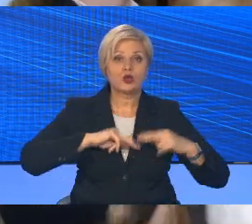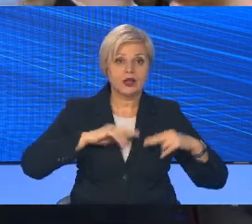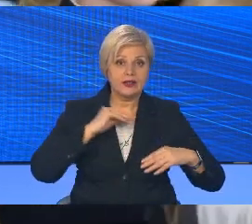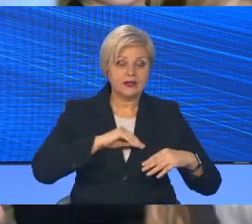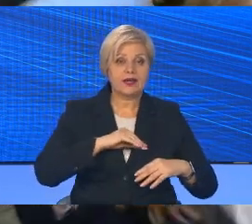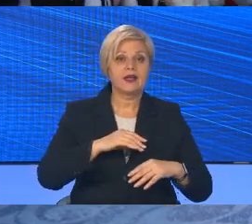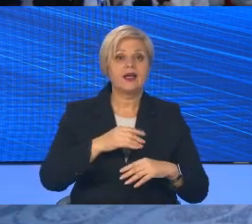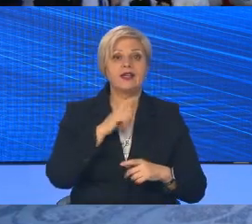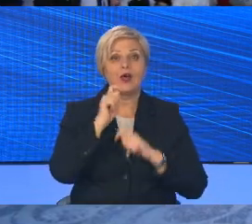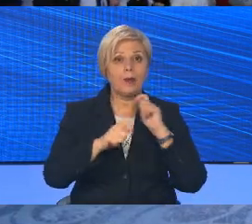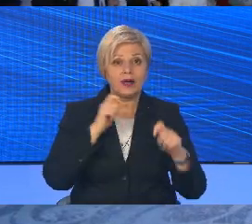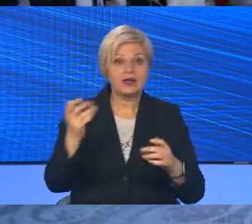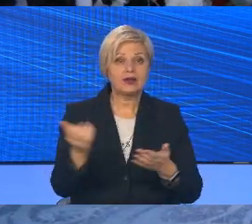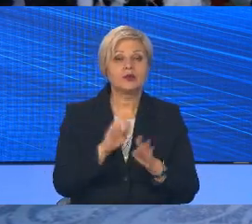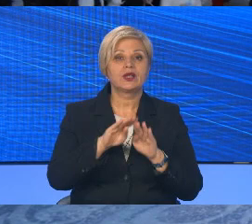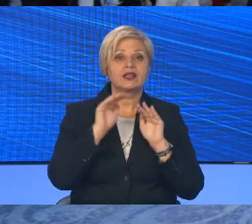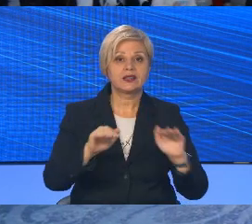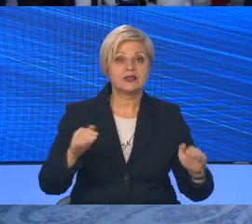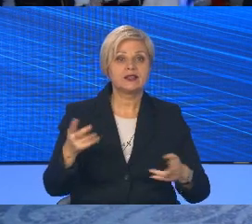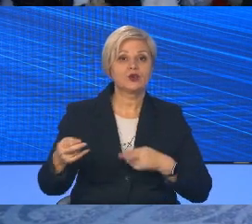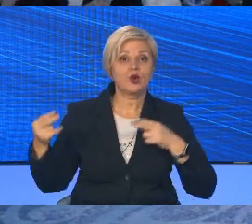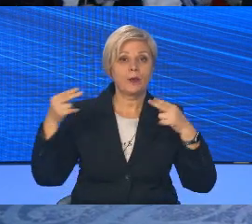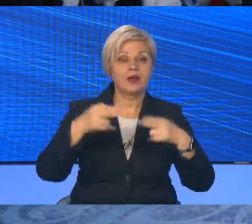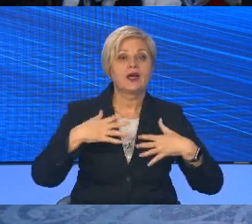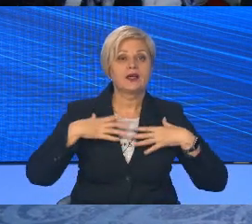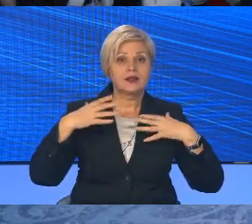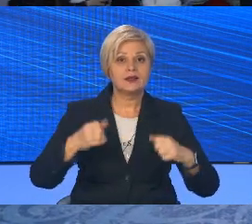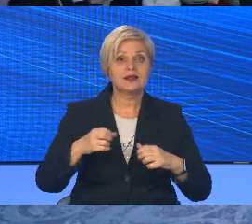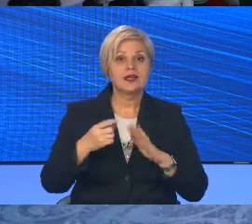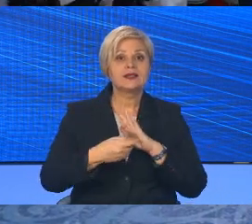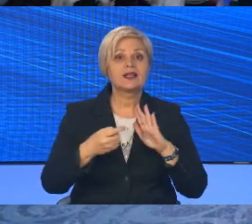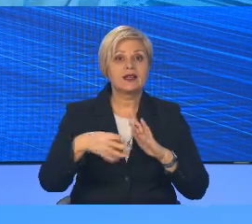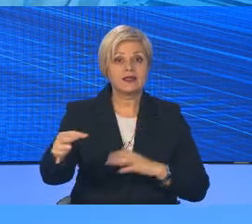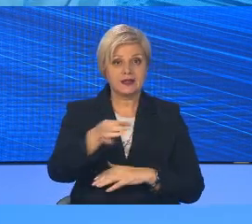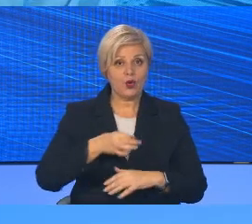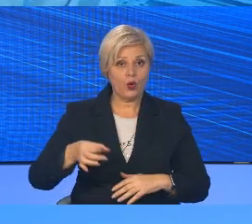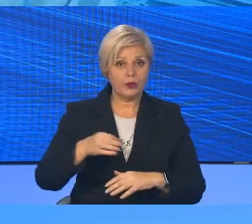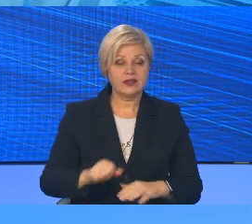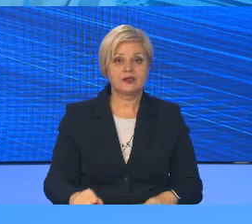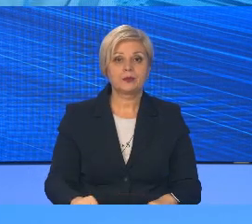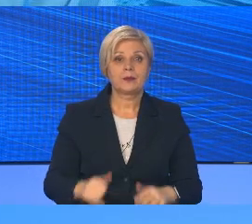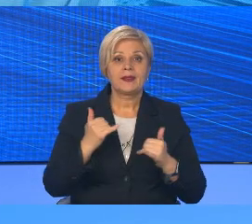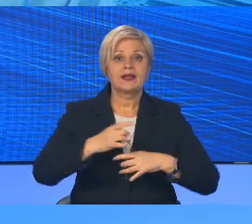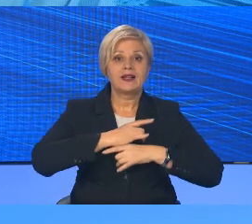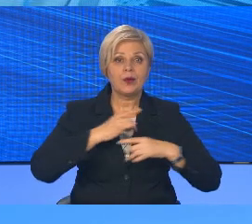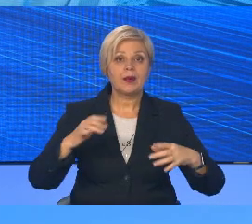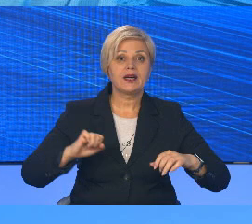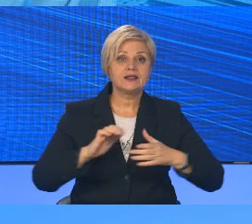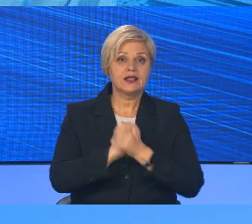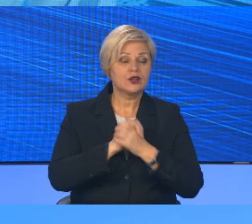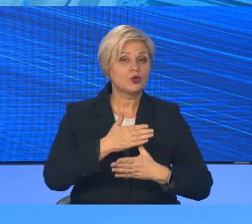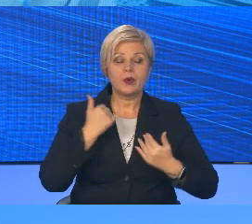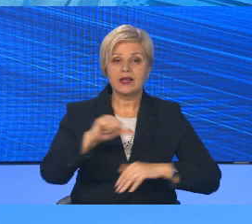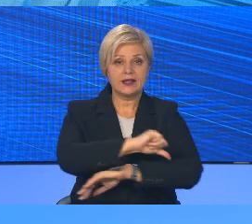солодкие подарунки отримали так само и дети, что приехали на оздоровление с Донецкой в области. Для свята и сябровства не